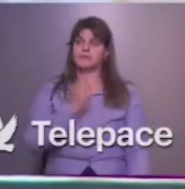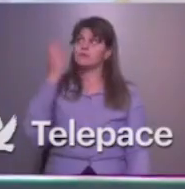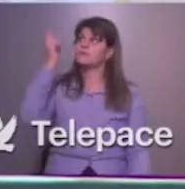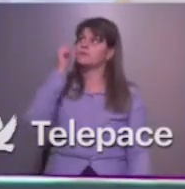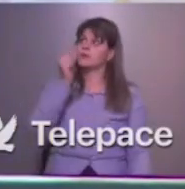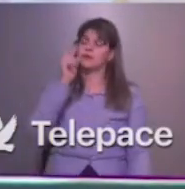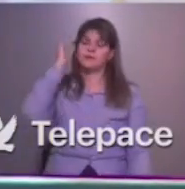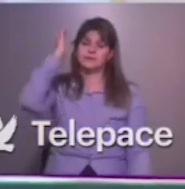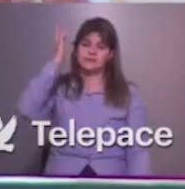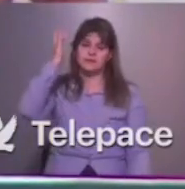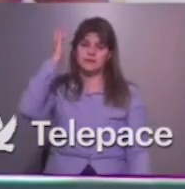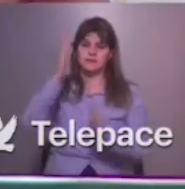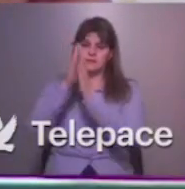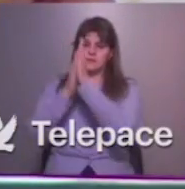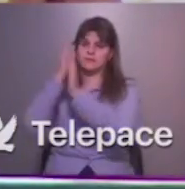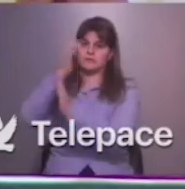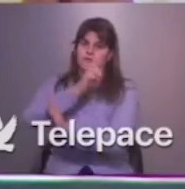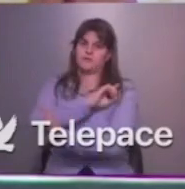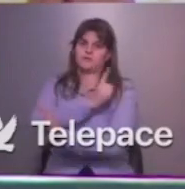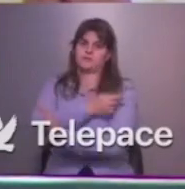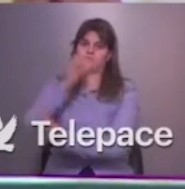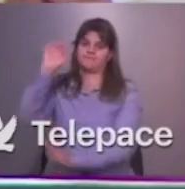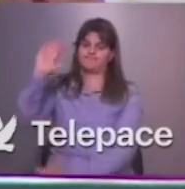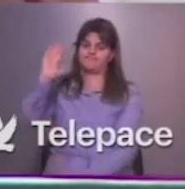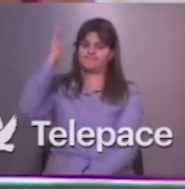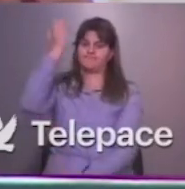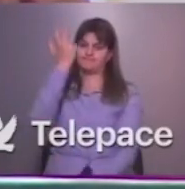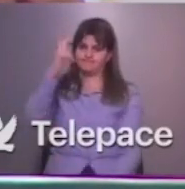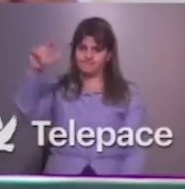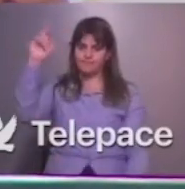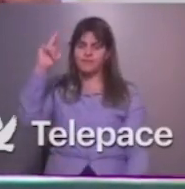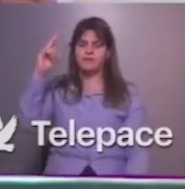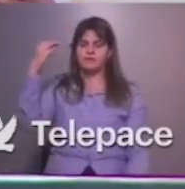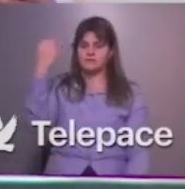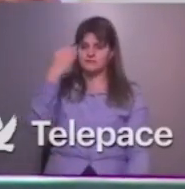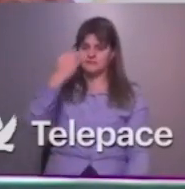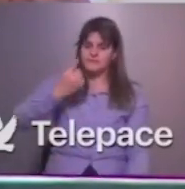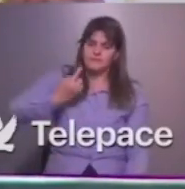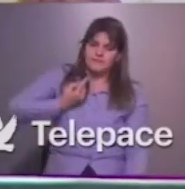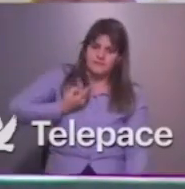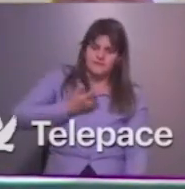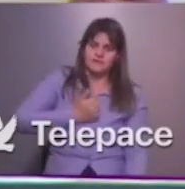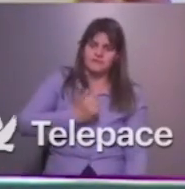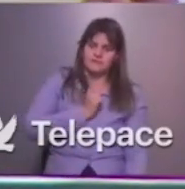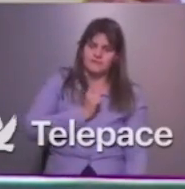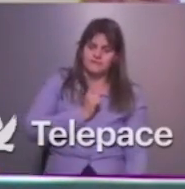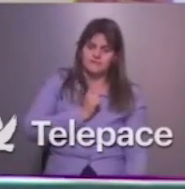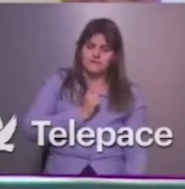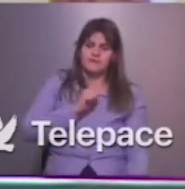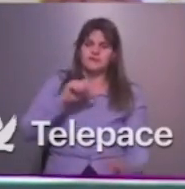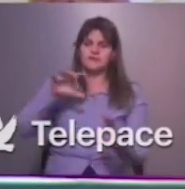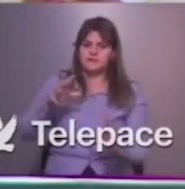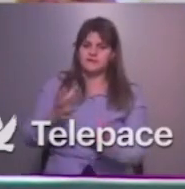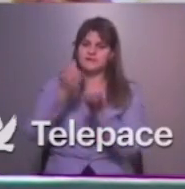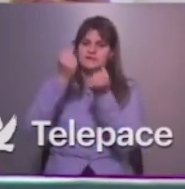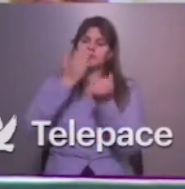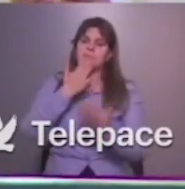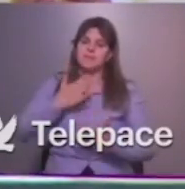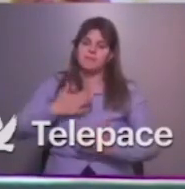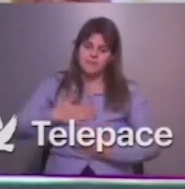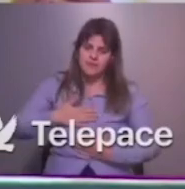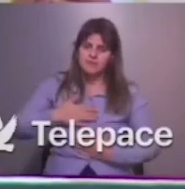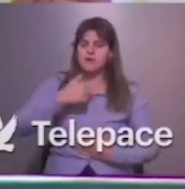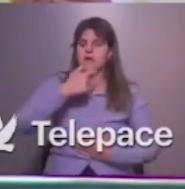Signor Pai Santo, è veramente giusto renderti grazie, è bello cantare la tua gloria, Padre Santo,